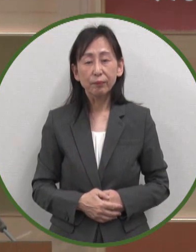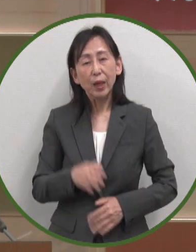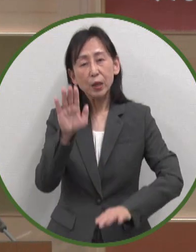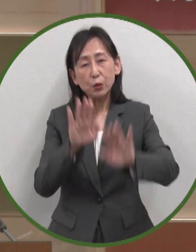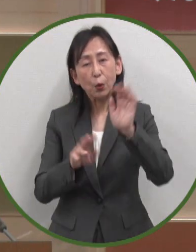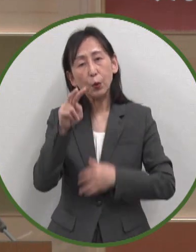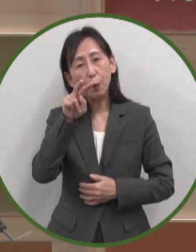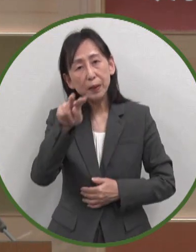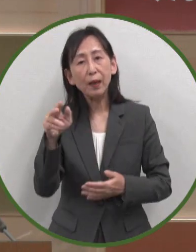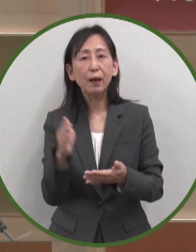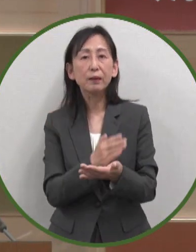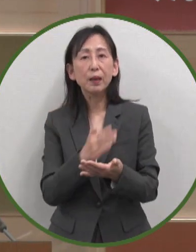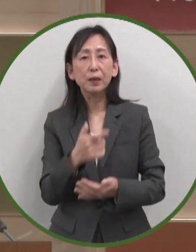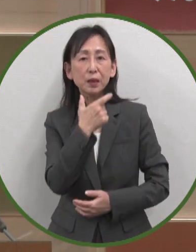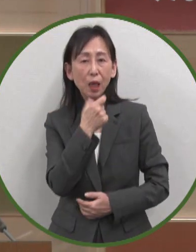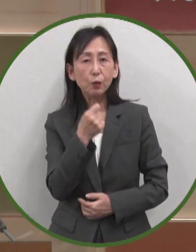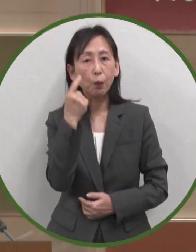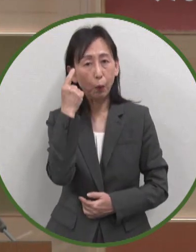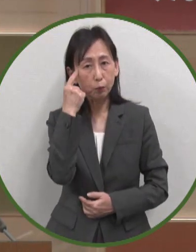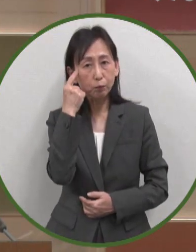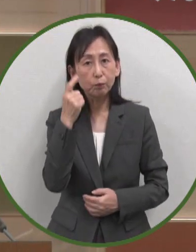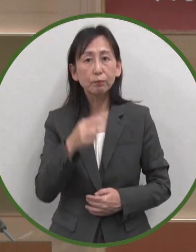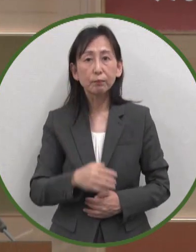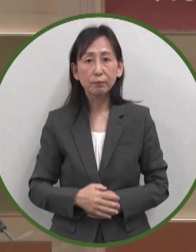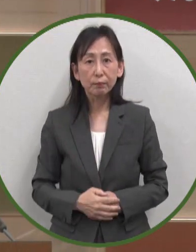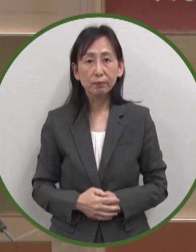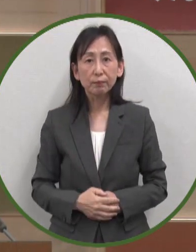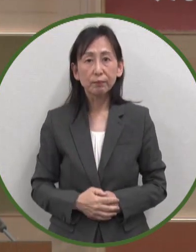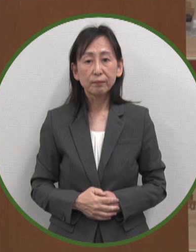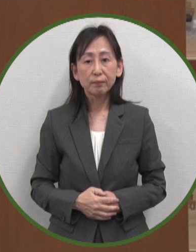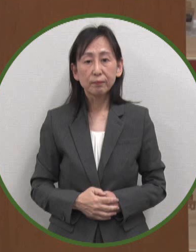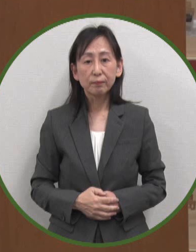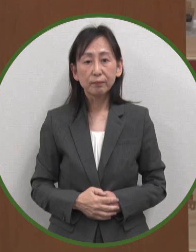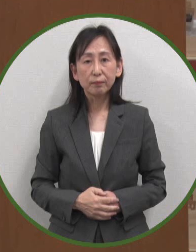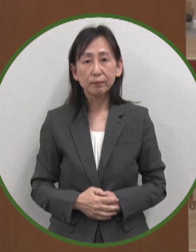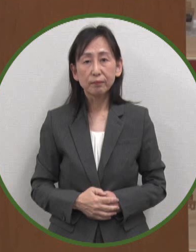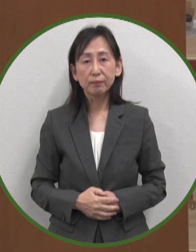状況を見て判断をしたいと思っています。